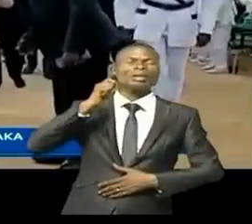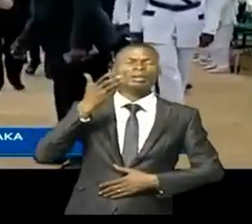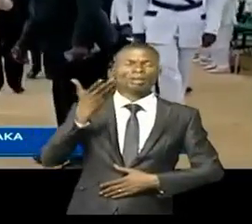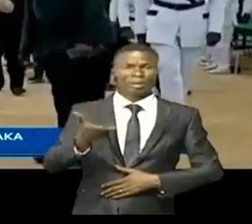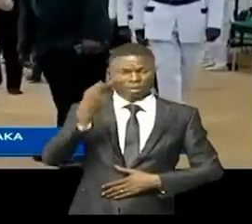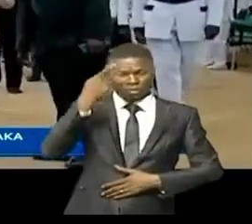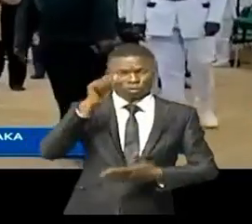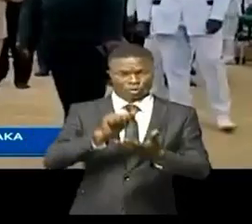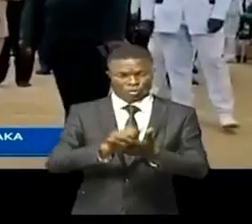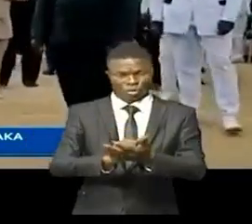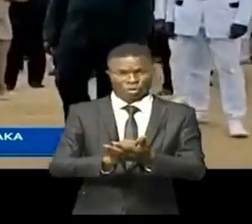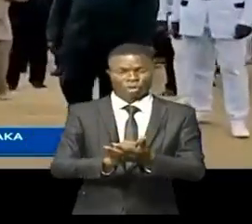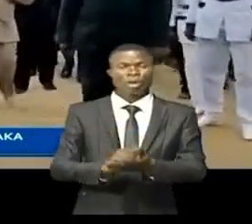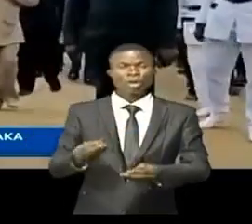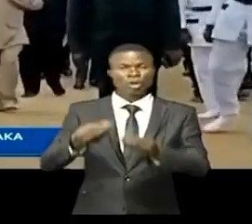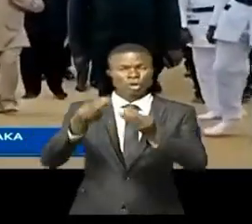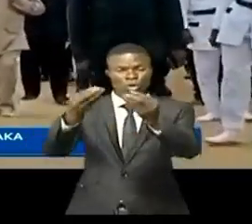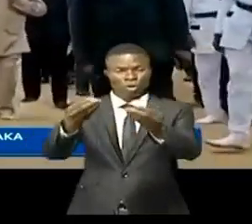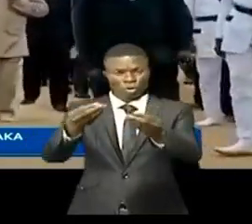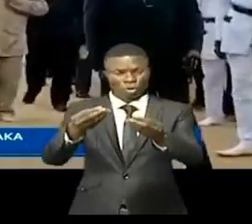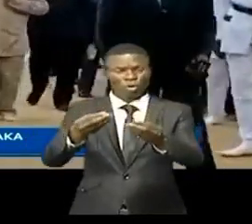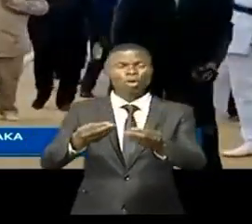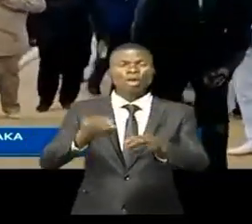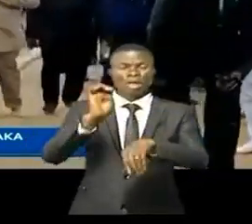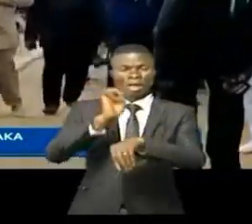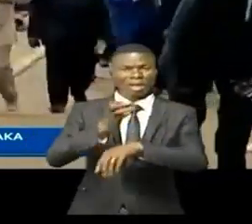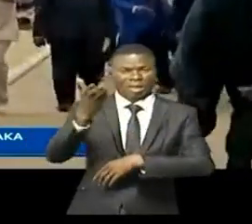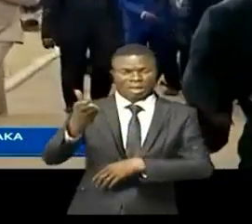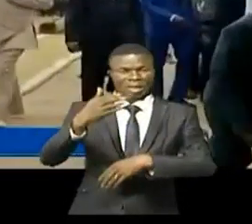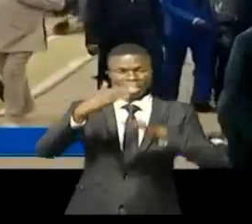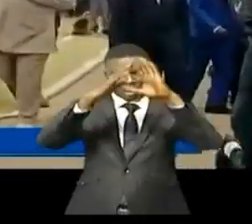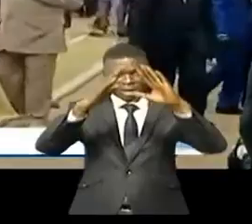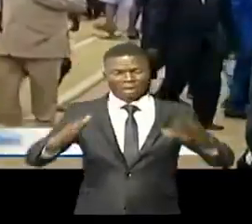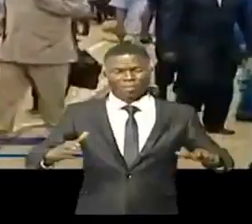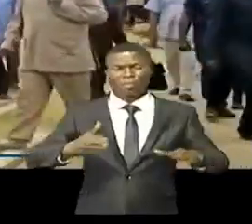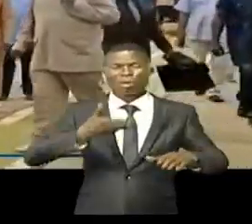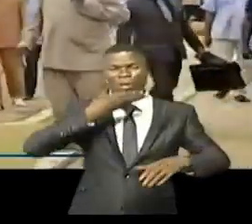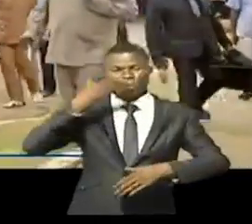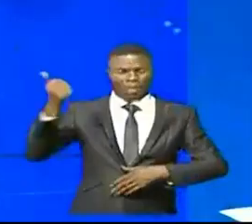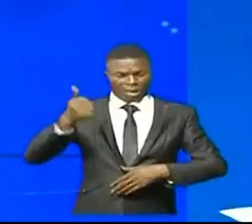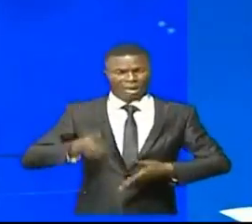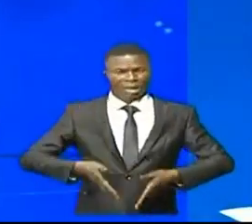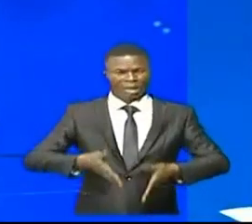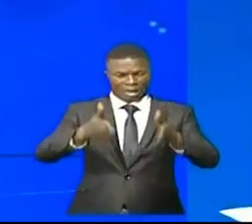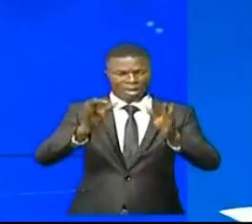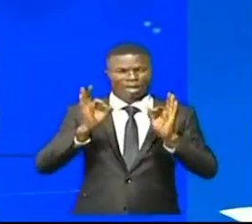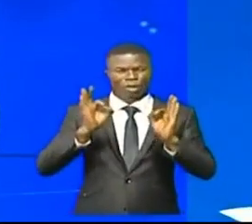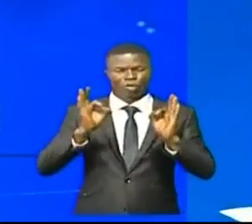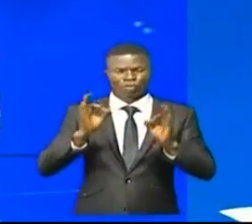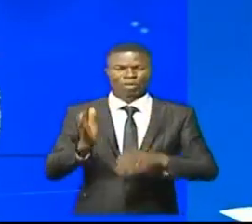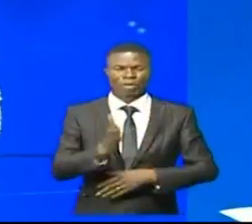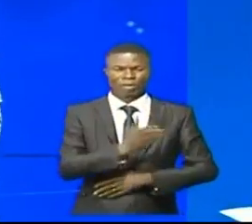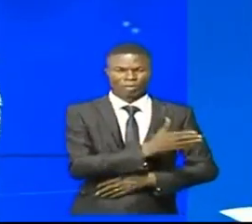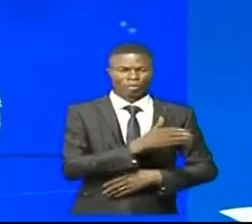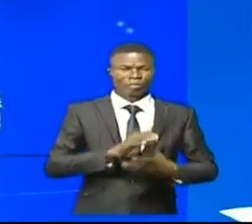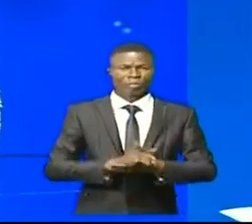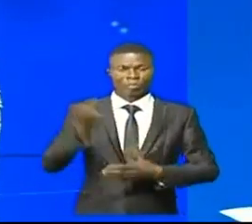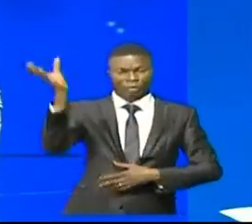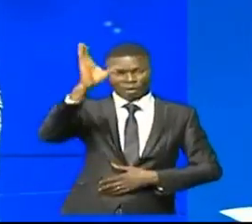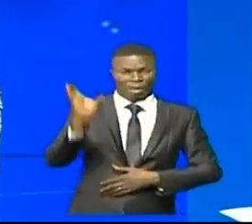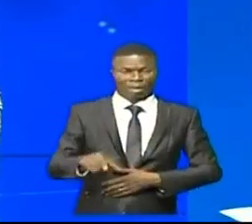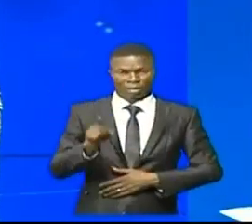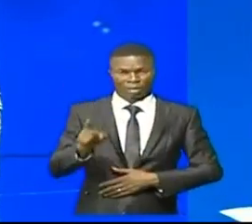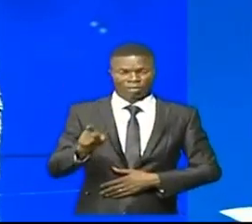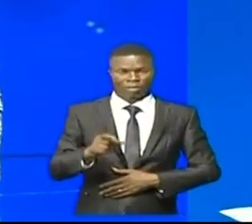faire, il faut alors doter cette cité des infrastructures modernes. Toujours au Congo central,